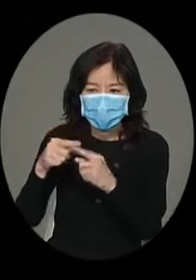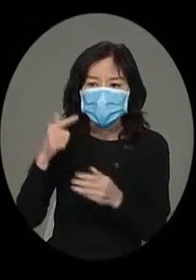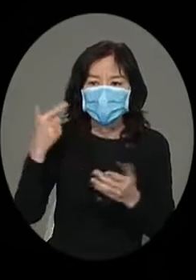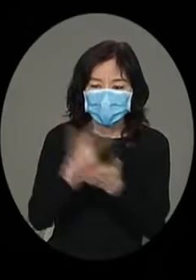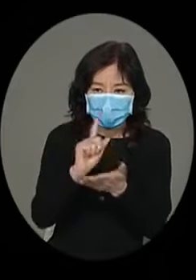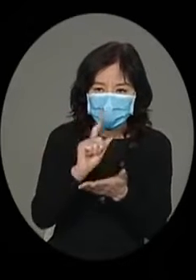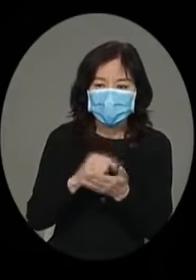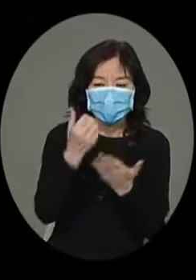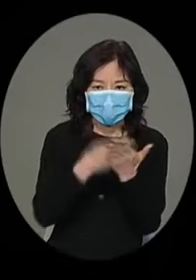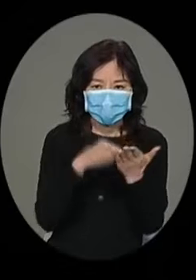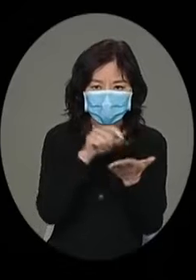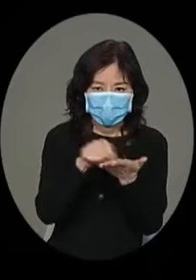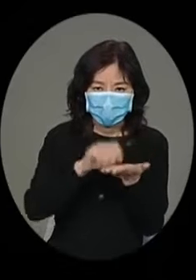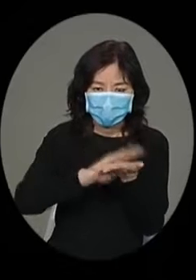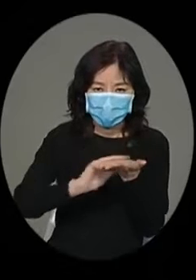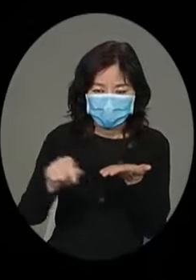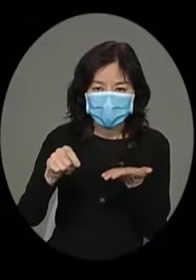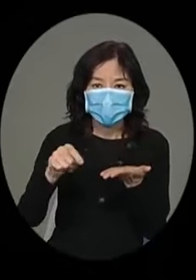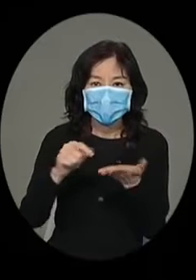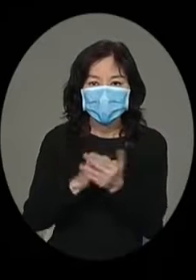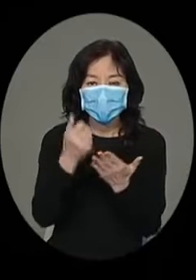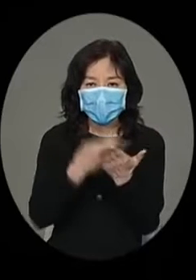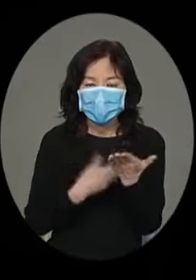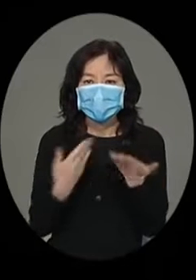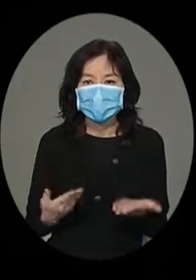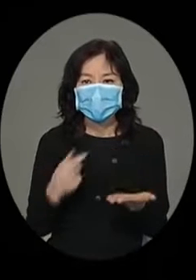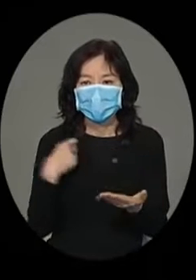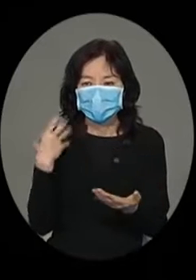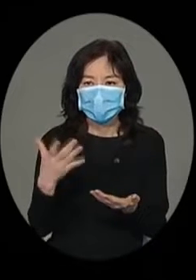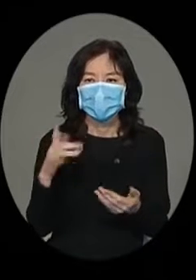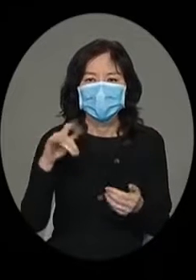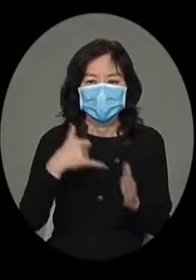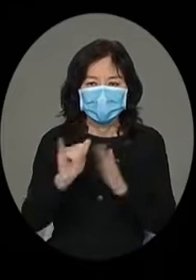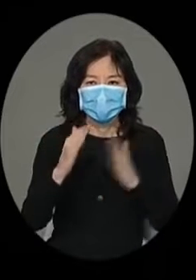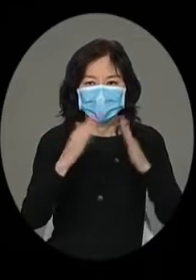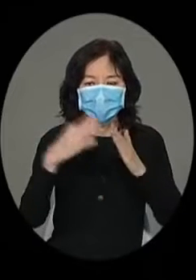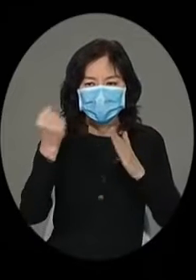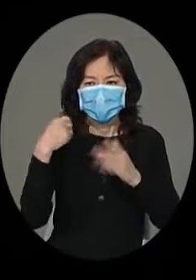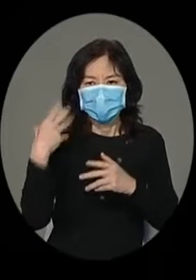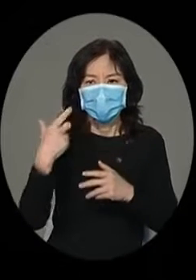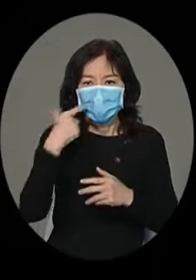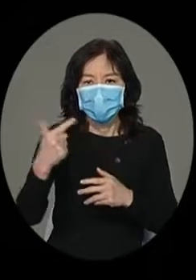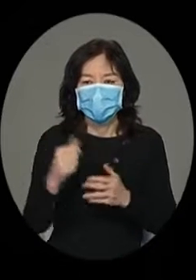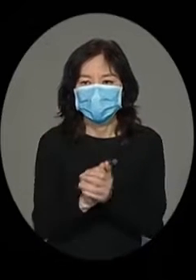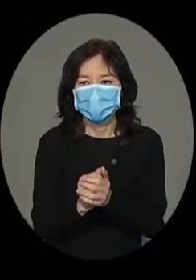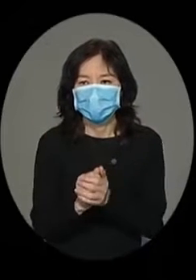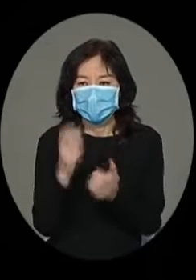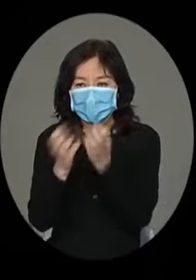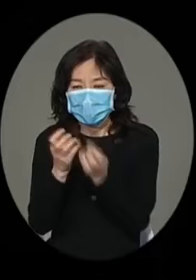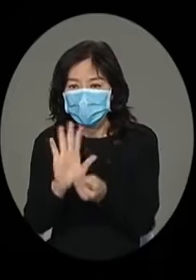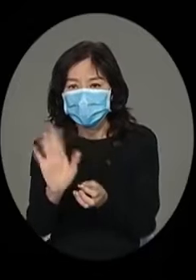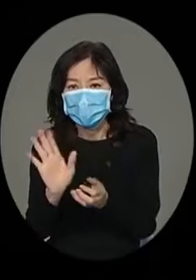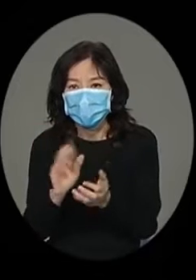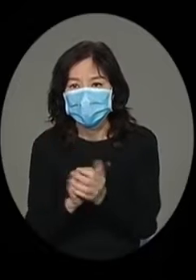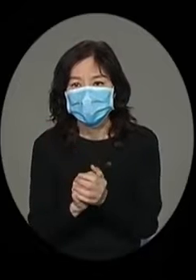在主體法例內列明。他指出，條例現時賦予入境處處長過大權力，在不需要解釋的